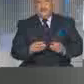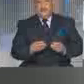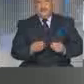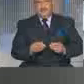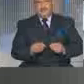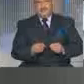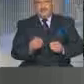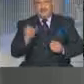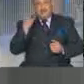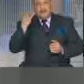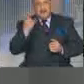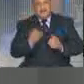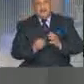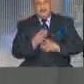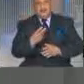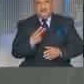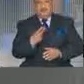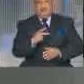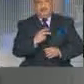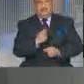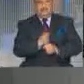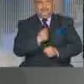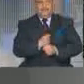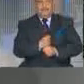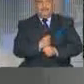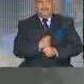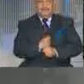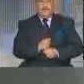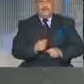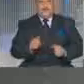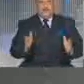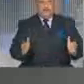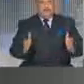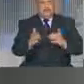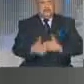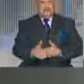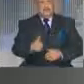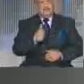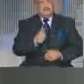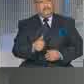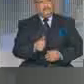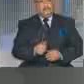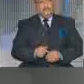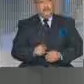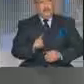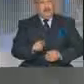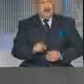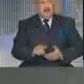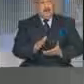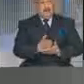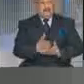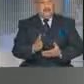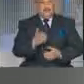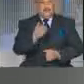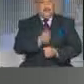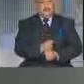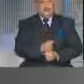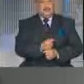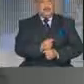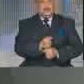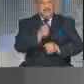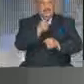إيطالية تونسية يسعى لتذليل صعوبات هذه المعضلة، ربما رأى فيه ناصر منفذا